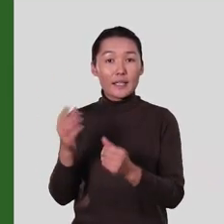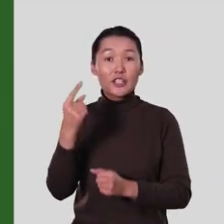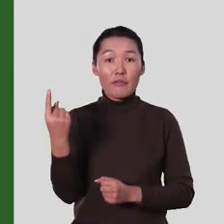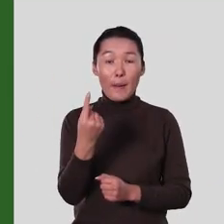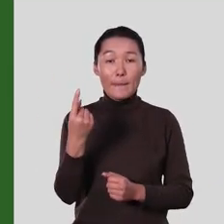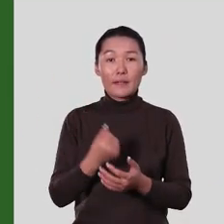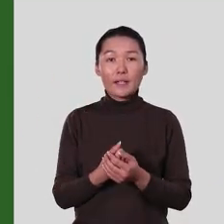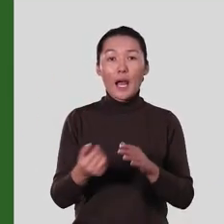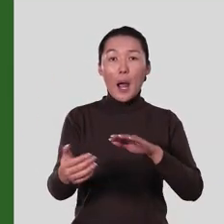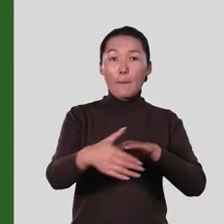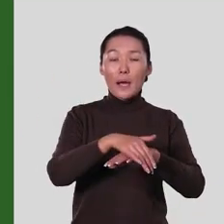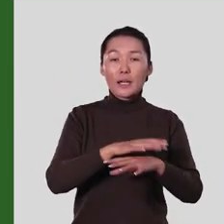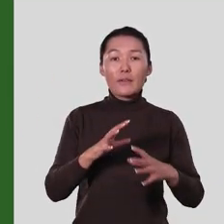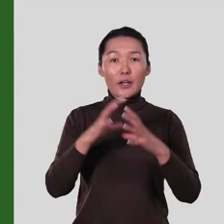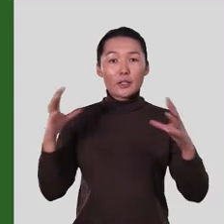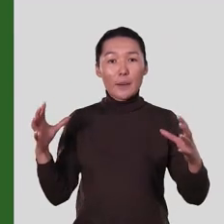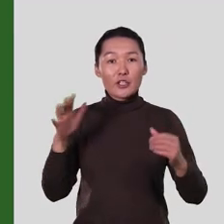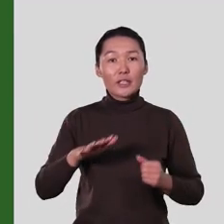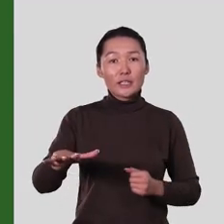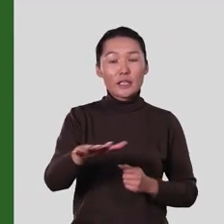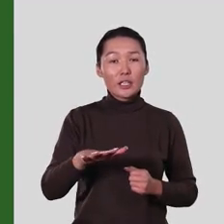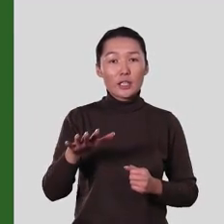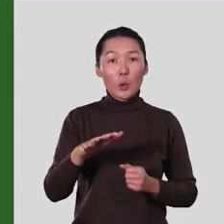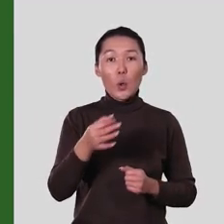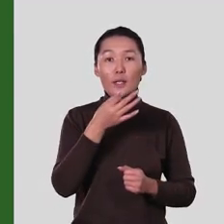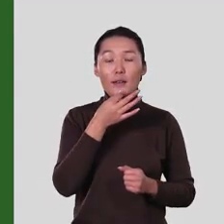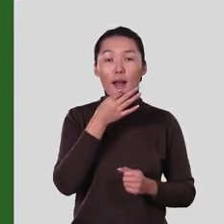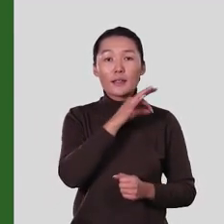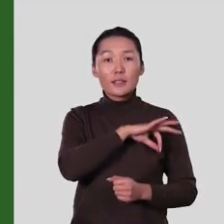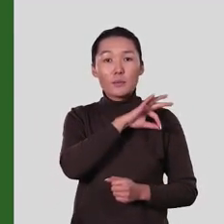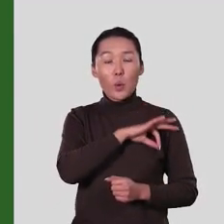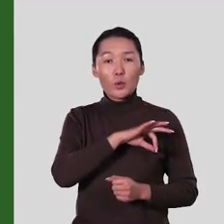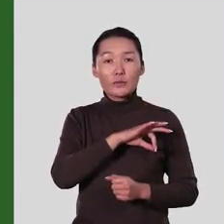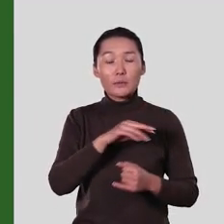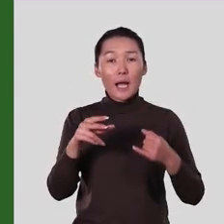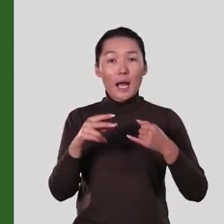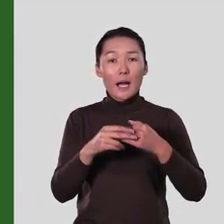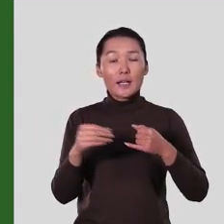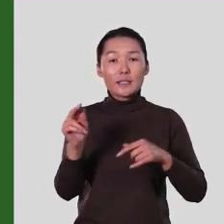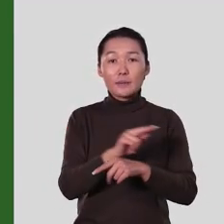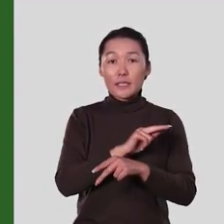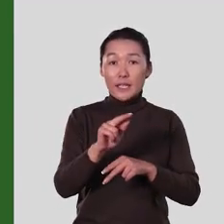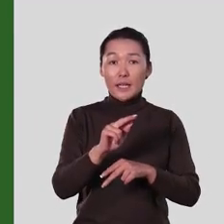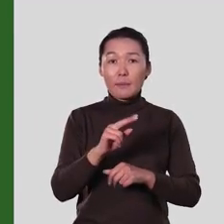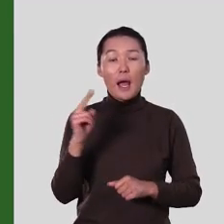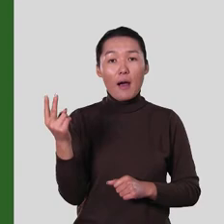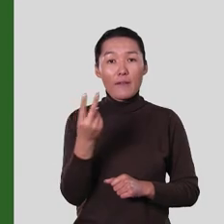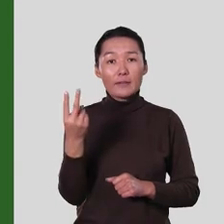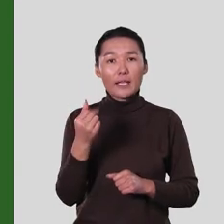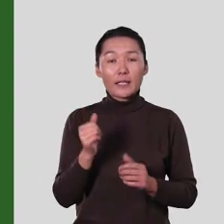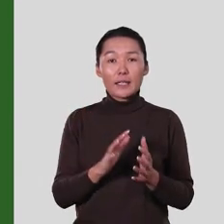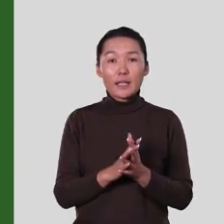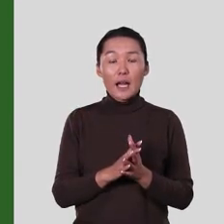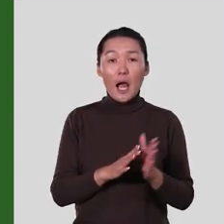во-первых, покрывают обширные территории, ранее используемые в земледелии. Во-вторых,